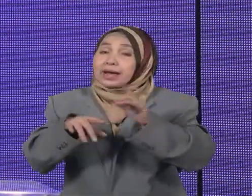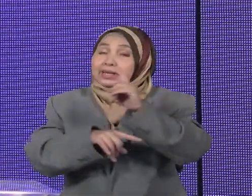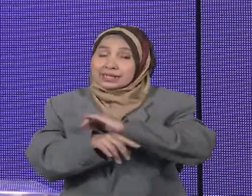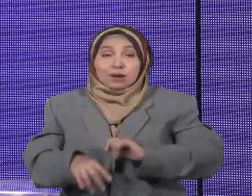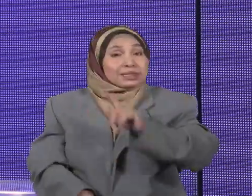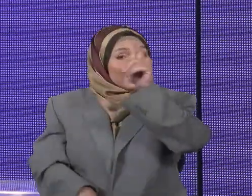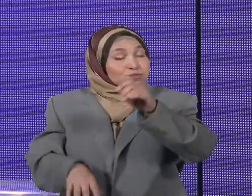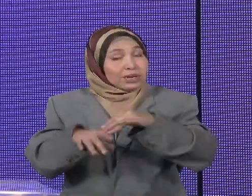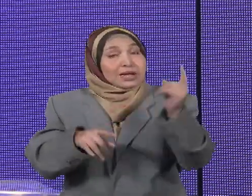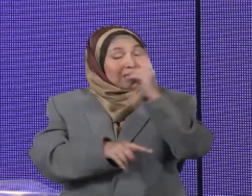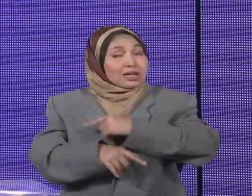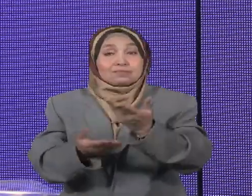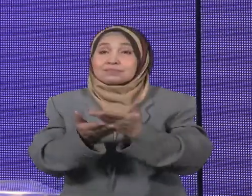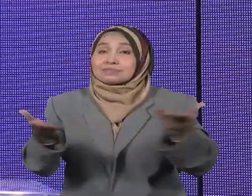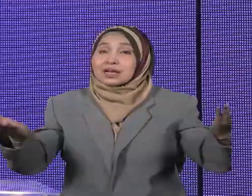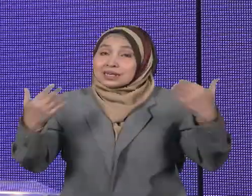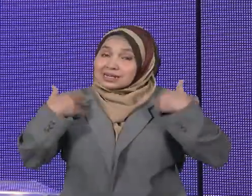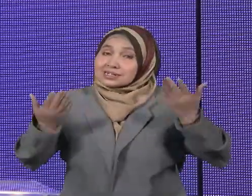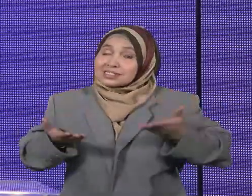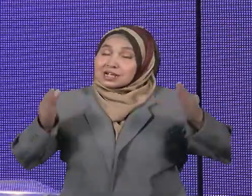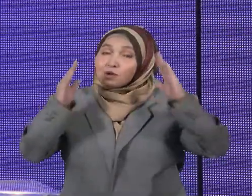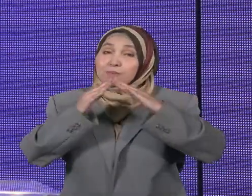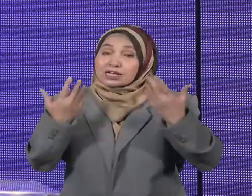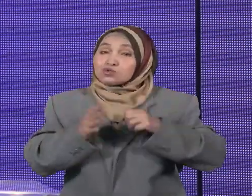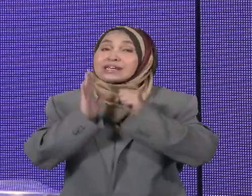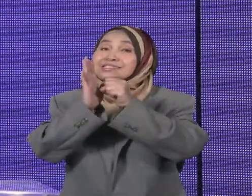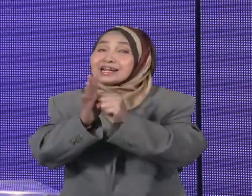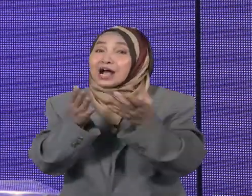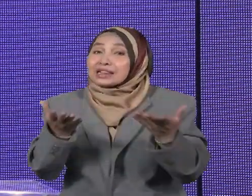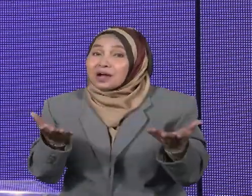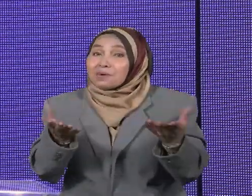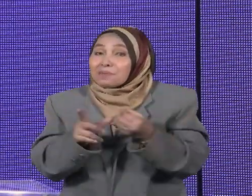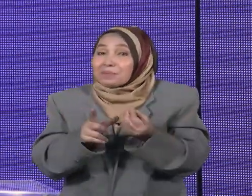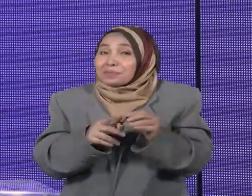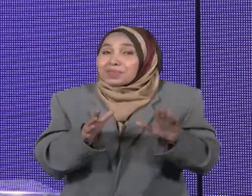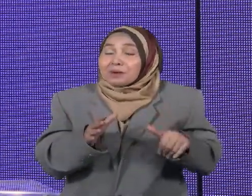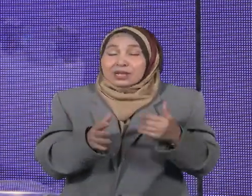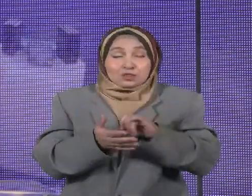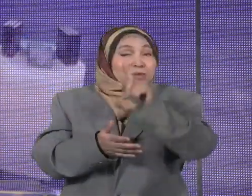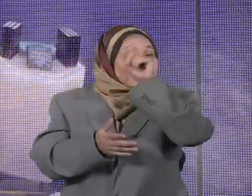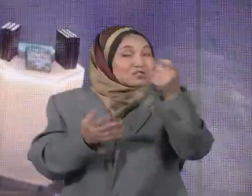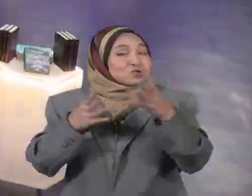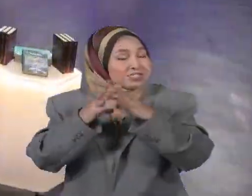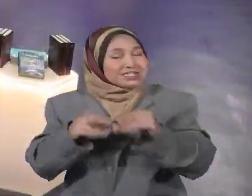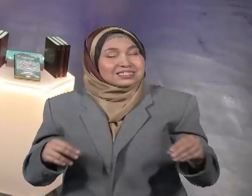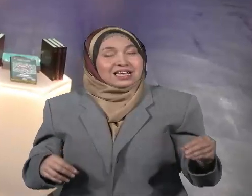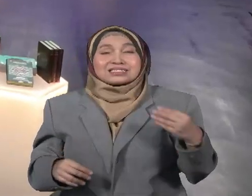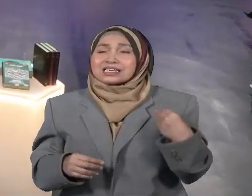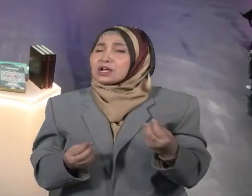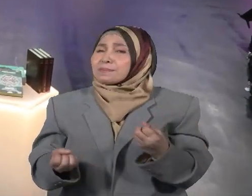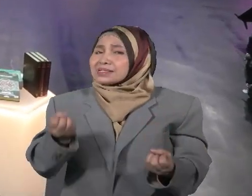pertanyaannya pada hari ini, tuan-tuan yang di studio, di rumah, dah sedekah ke belum? Kan, itu pertanyaan. Kalau katakan dah selesai, sikit